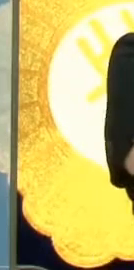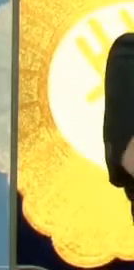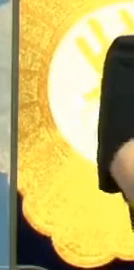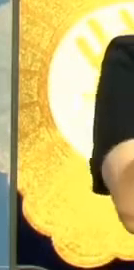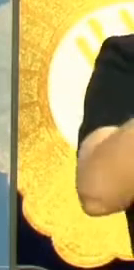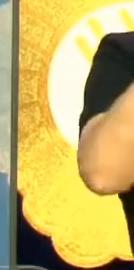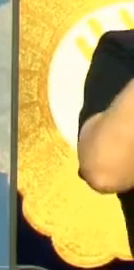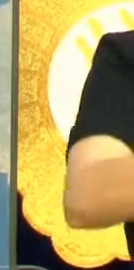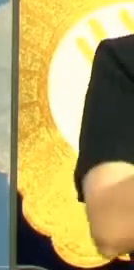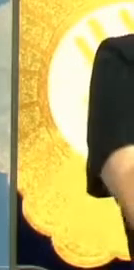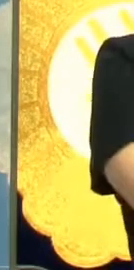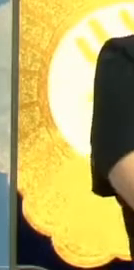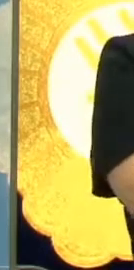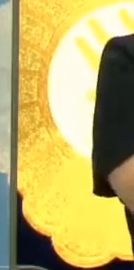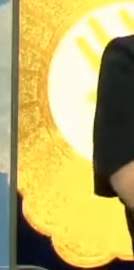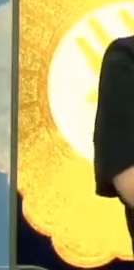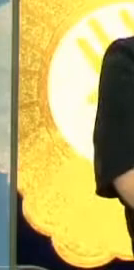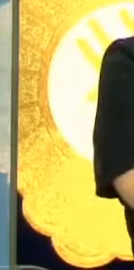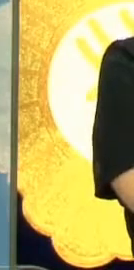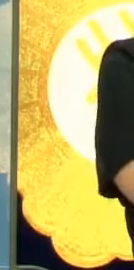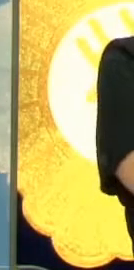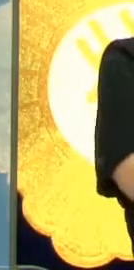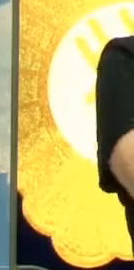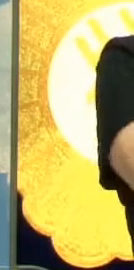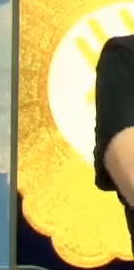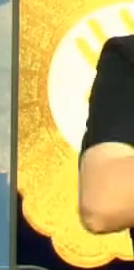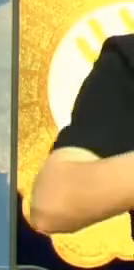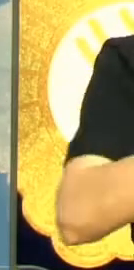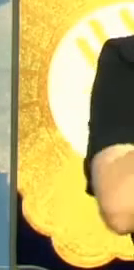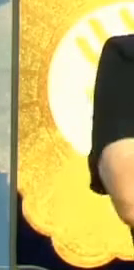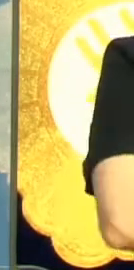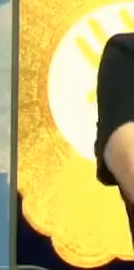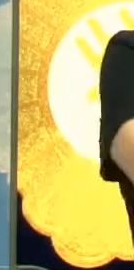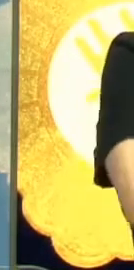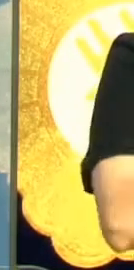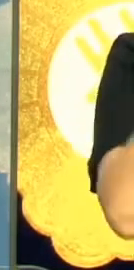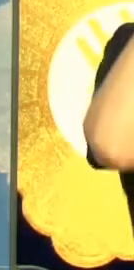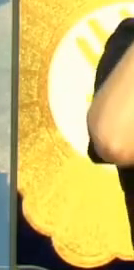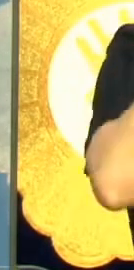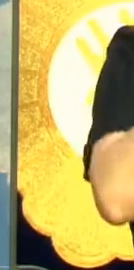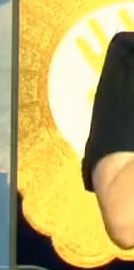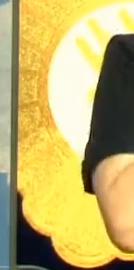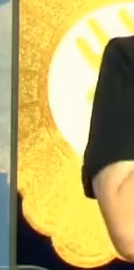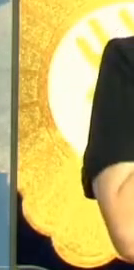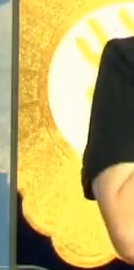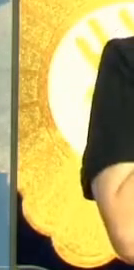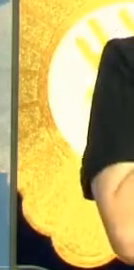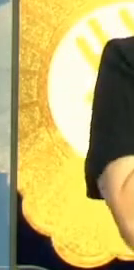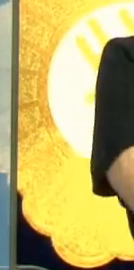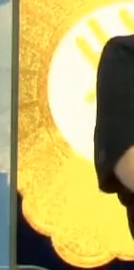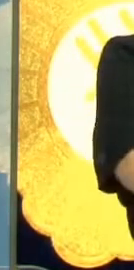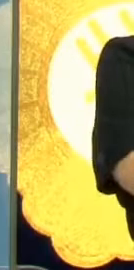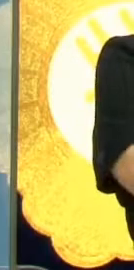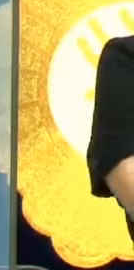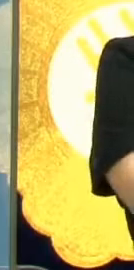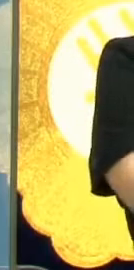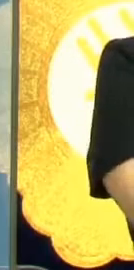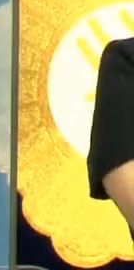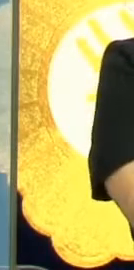헌법재판소의 합헌 판결은 이 법률이 국민의 기본권을 침해하지 않고 헌법